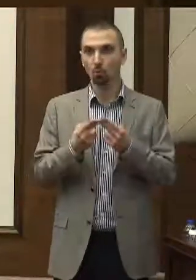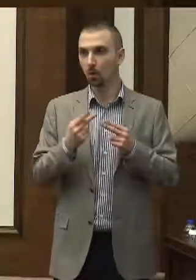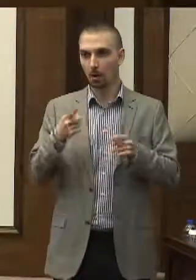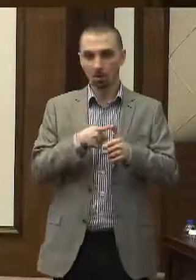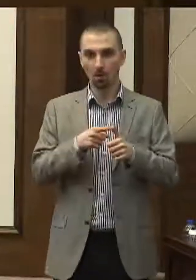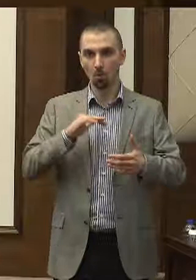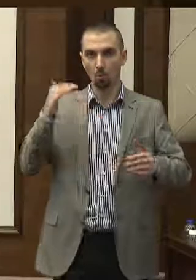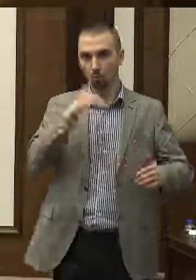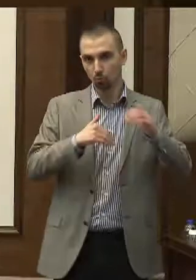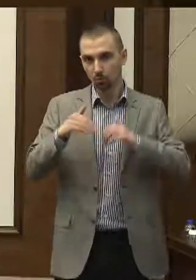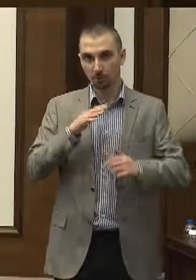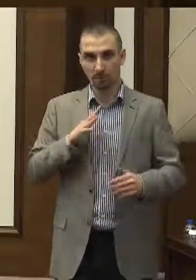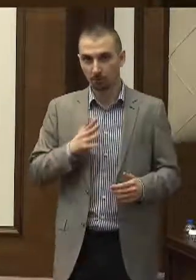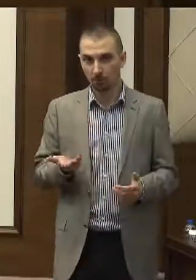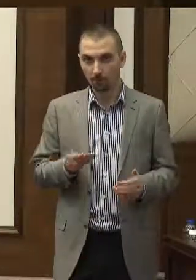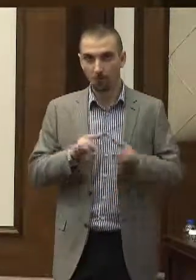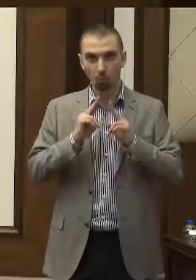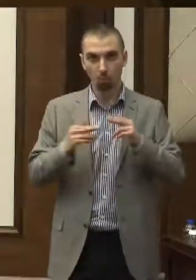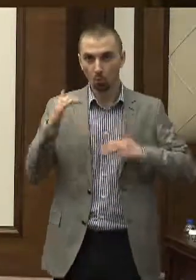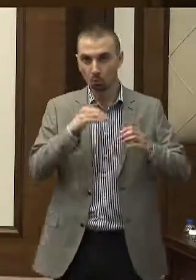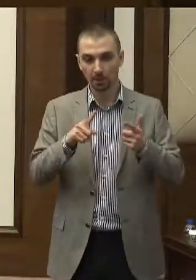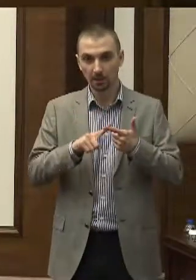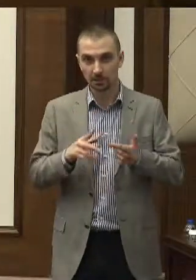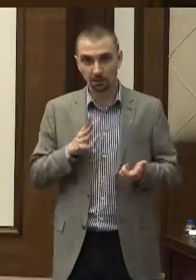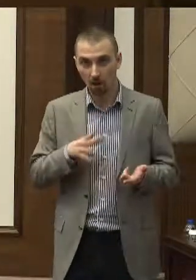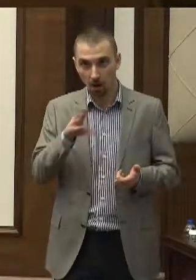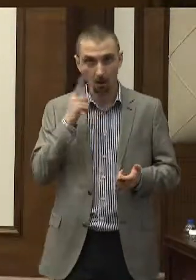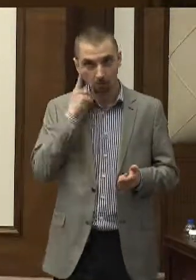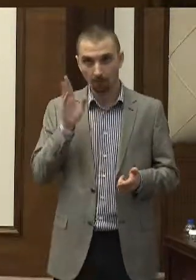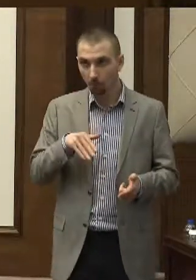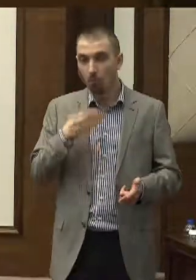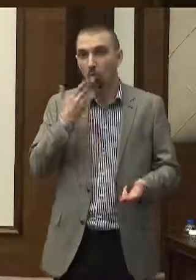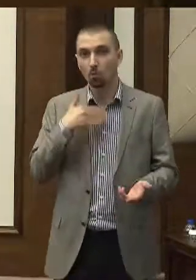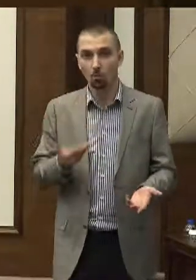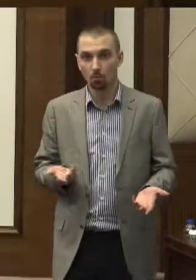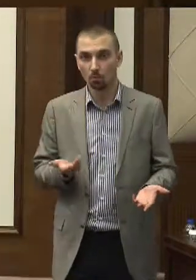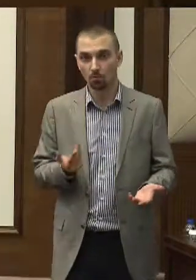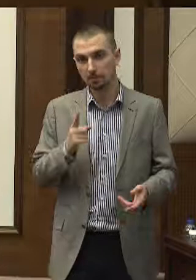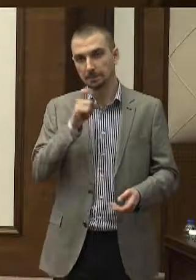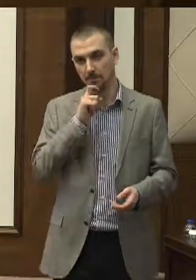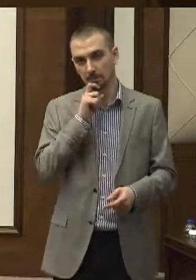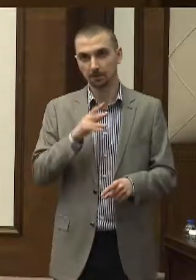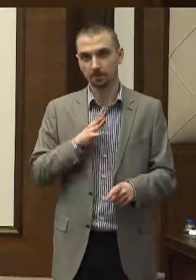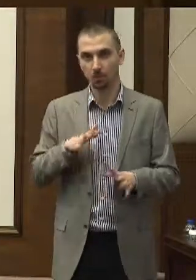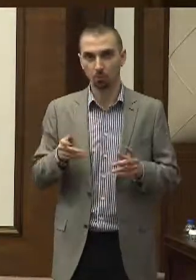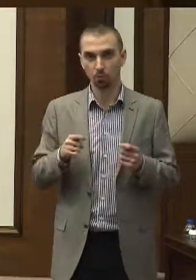haberiniz? Yok. Dünya ikincisi güreşçimiz var. Var mı haberimiz? Yok. Bu da Büyükçekmece Belediyesi'nin benim ve